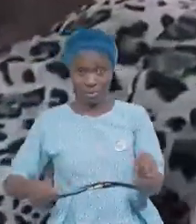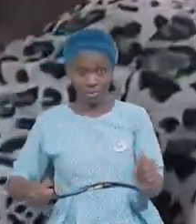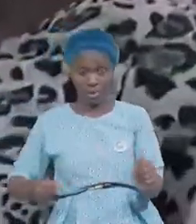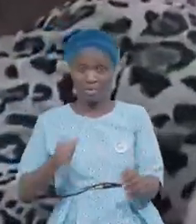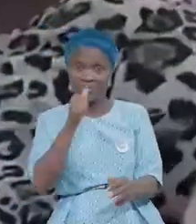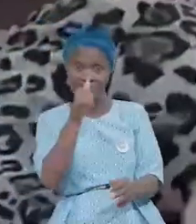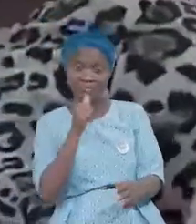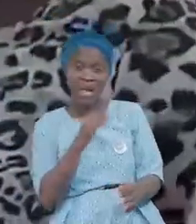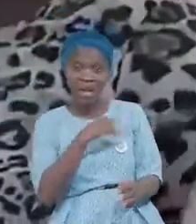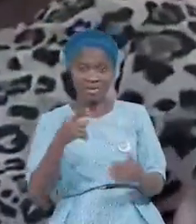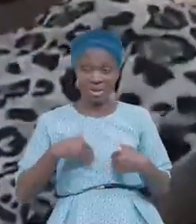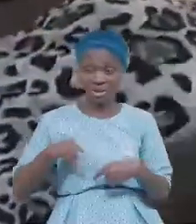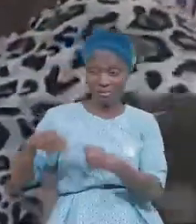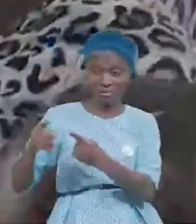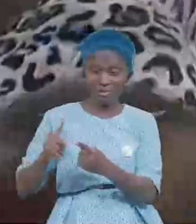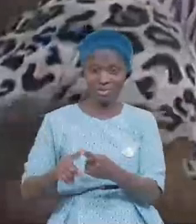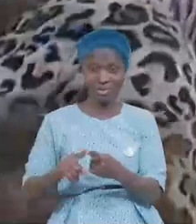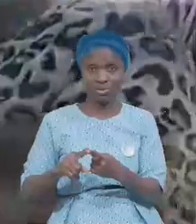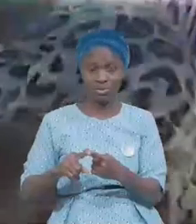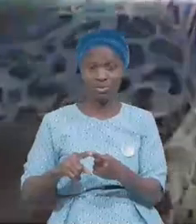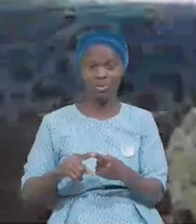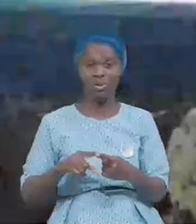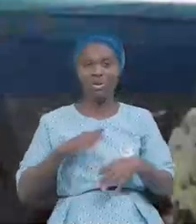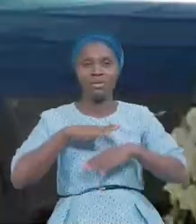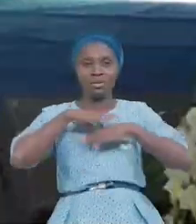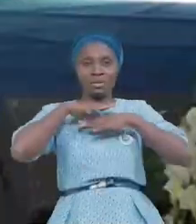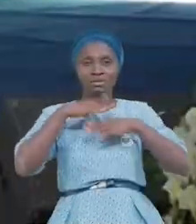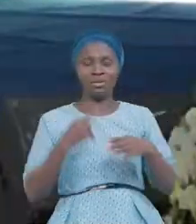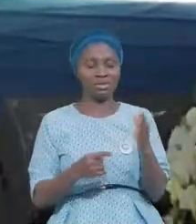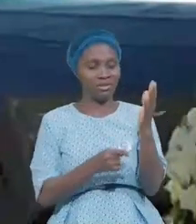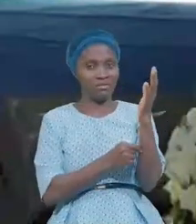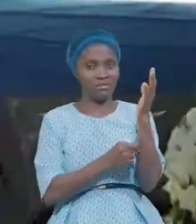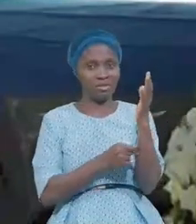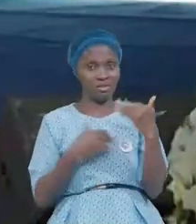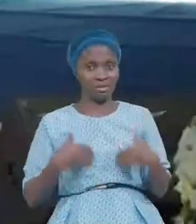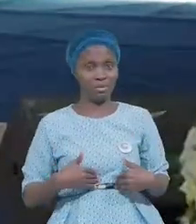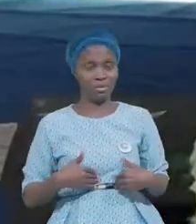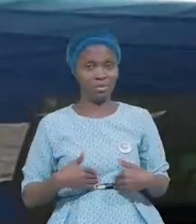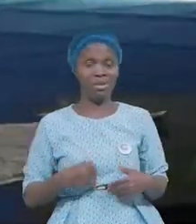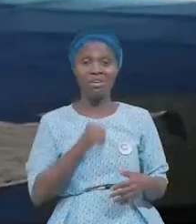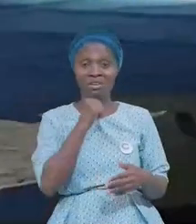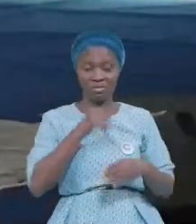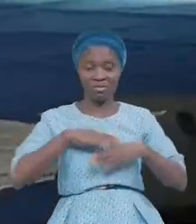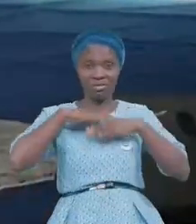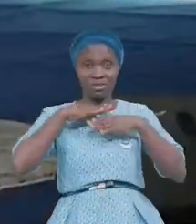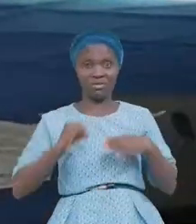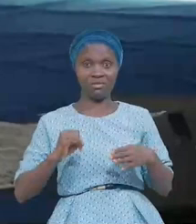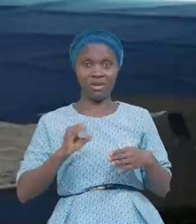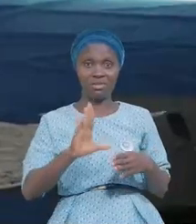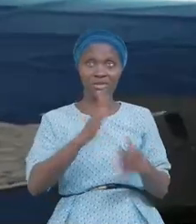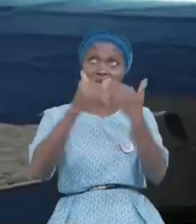parti satisfaire la chair au lieu de satisfaire notre Père céleste, et le